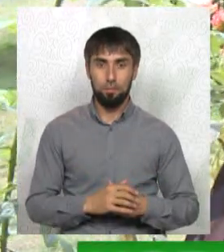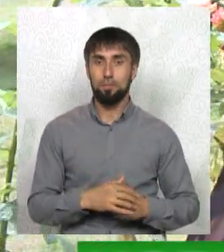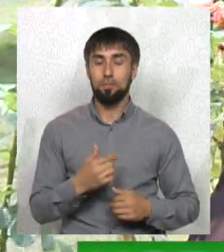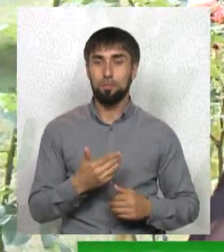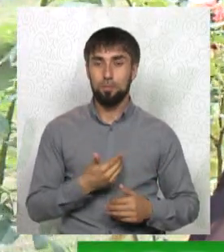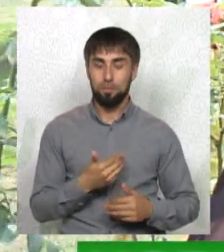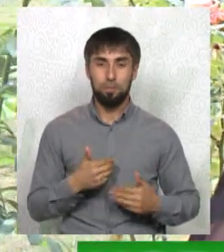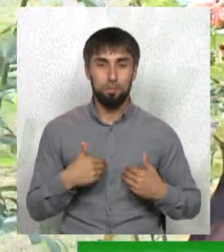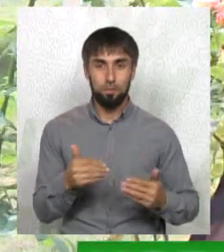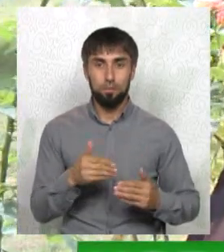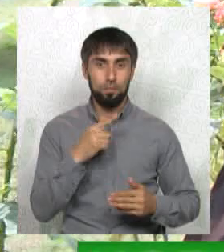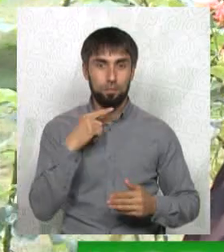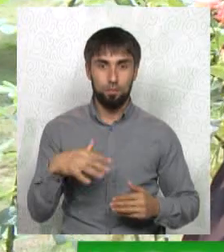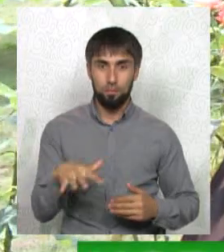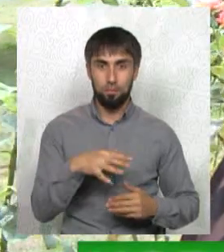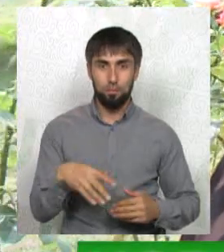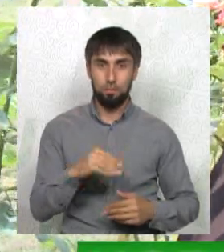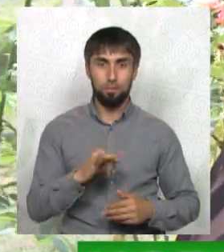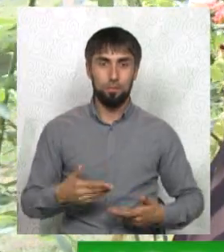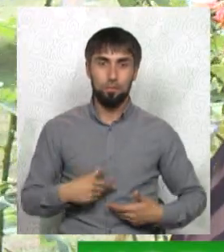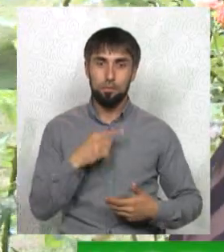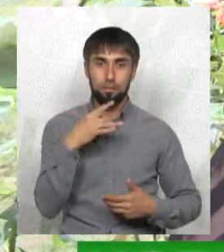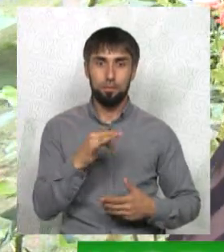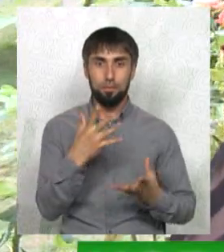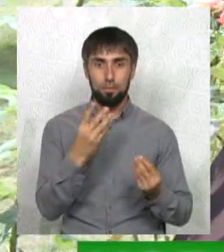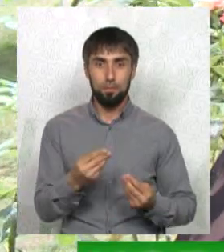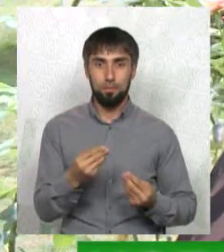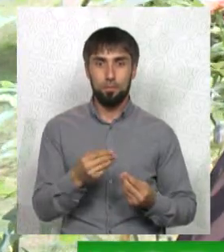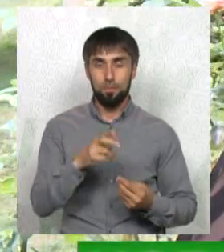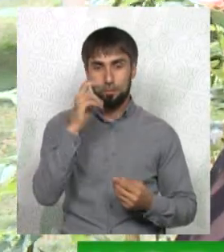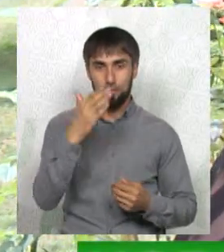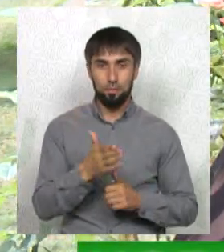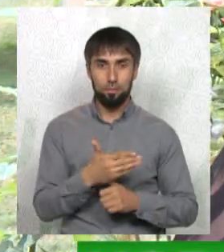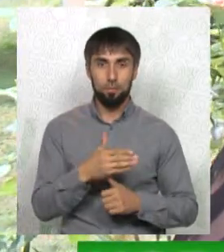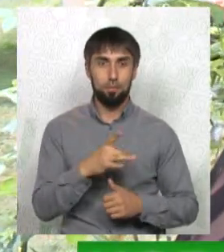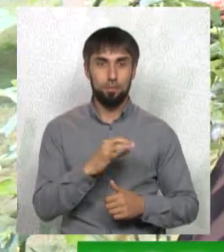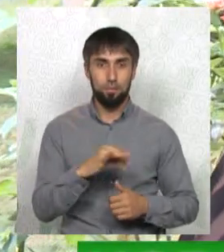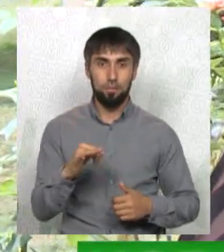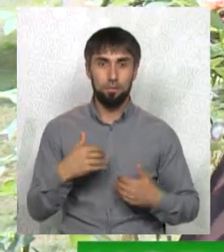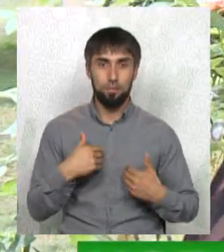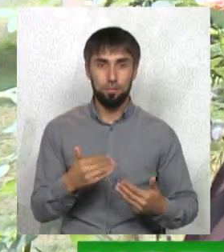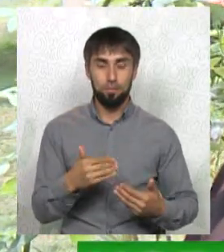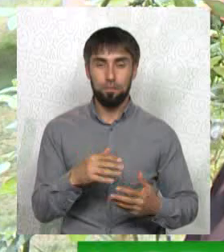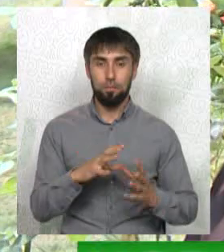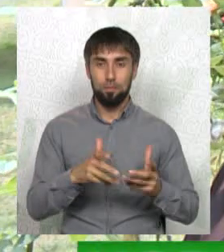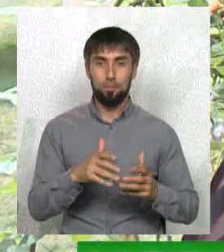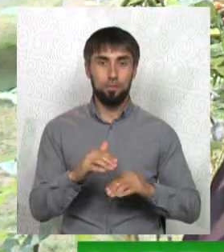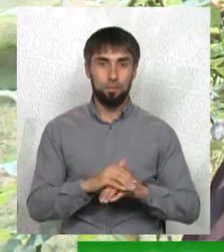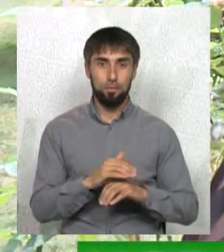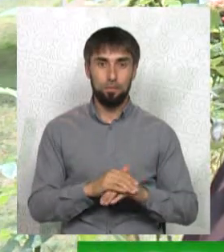всех россиян, жителей Ингушетии с Днем государственного флага России, пожелать мира,